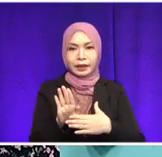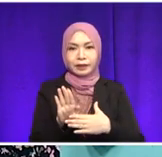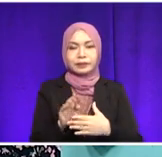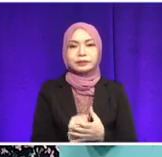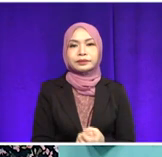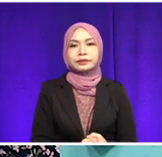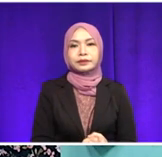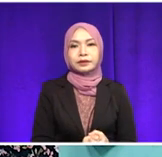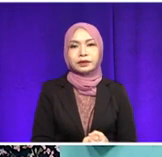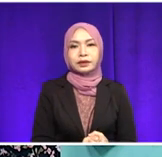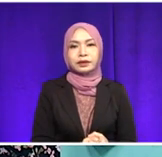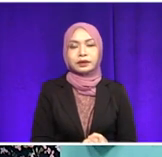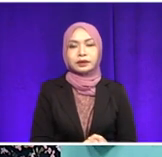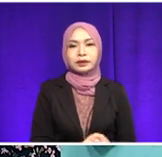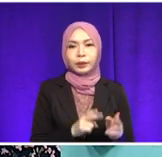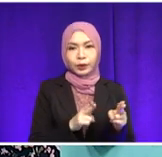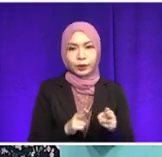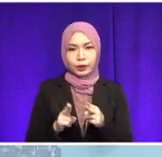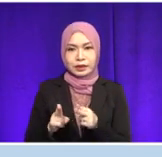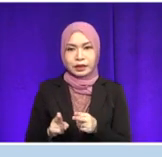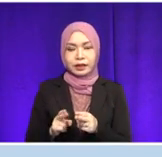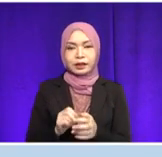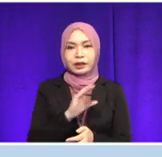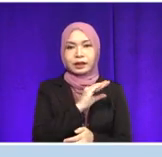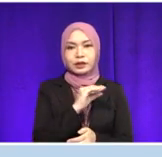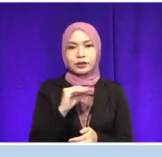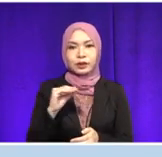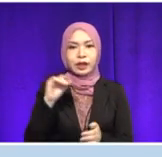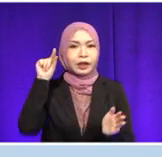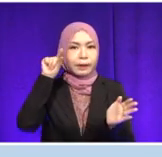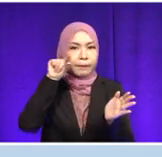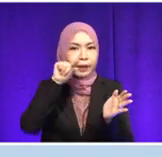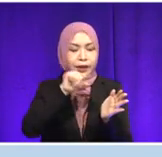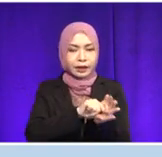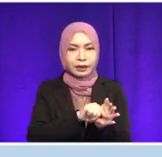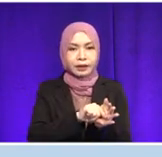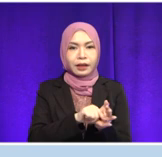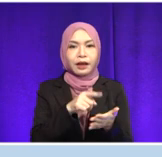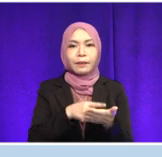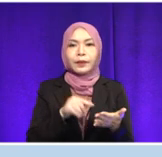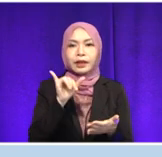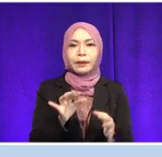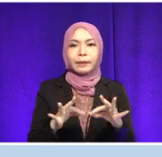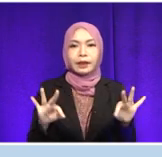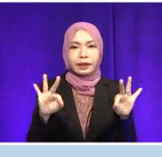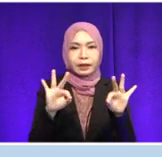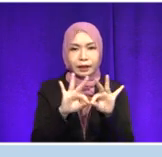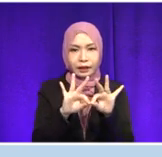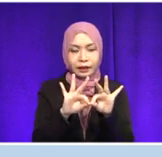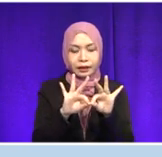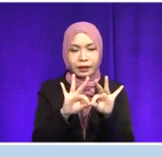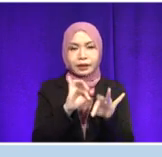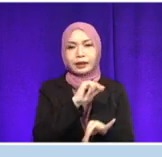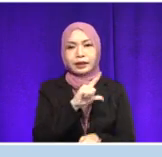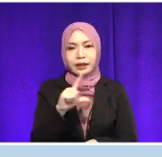gambaran awal Project jadi Mengapa pentingnya gambaran keseluruhan project ini adalah untuk mengelakkan salah